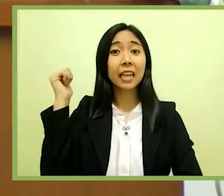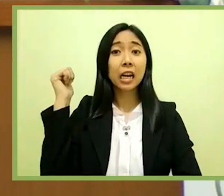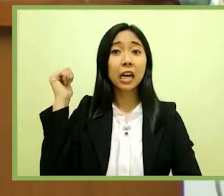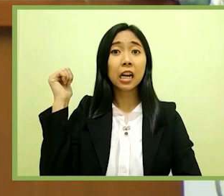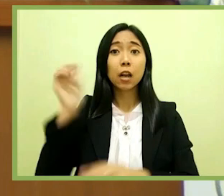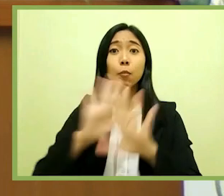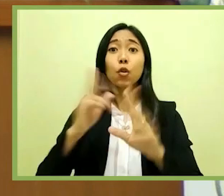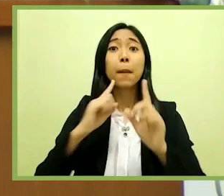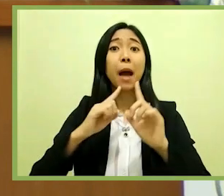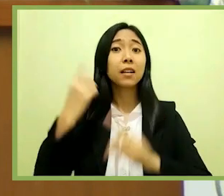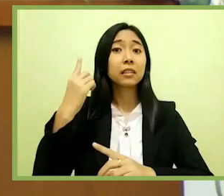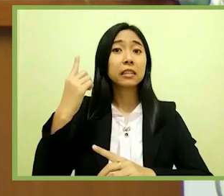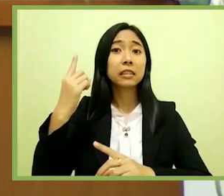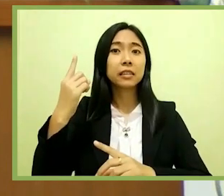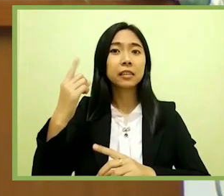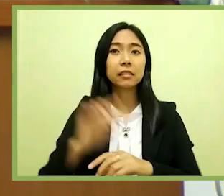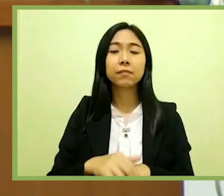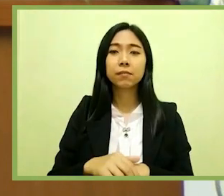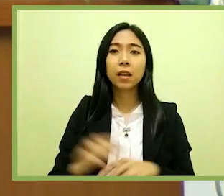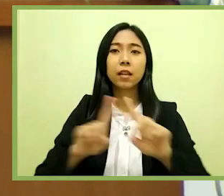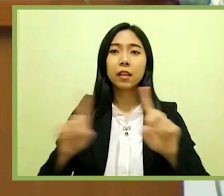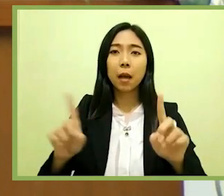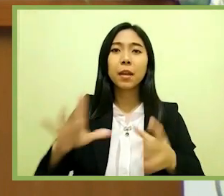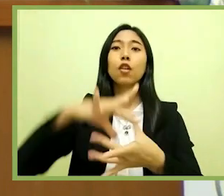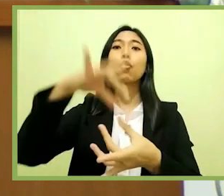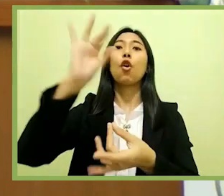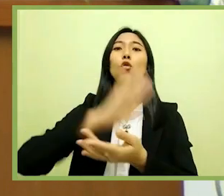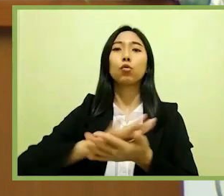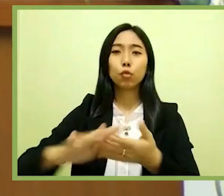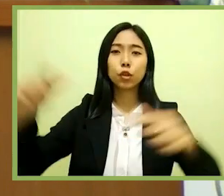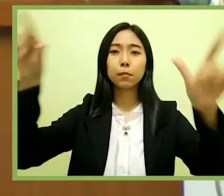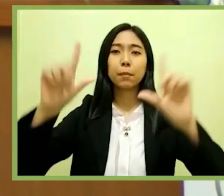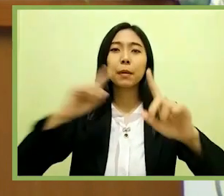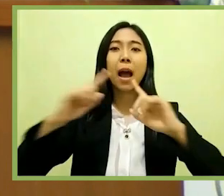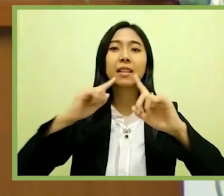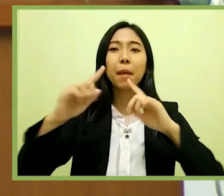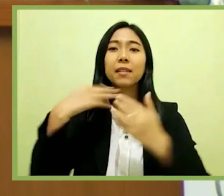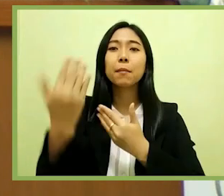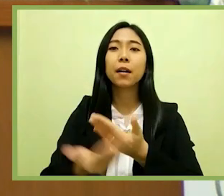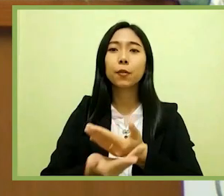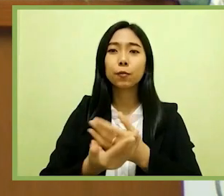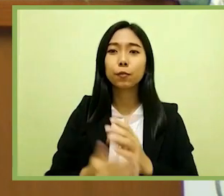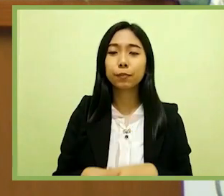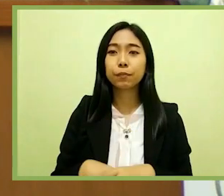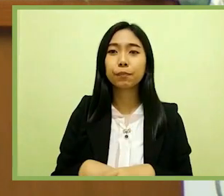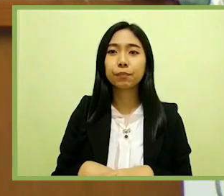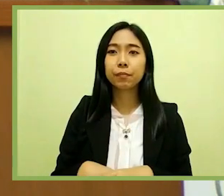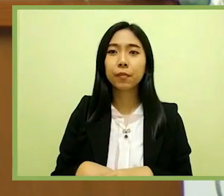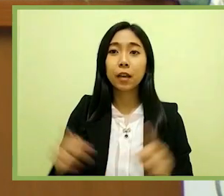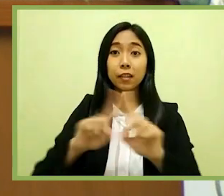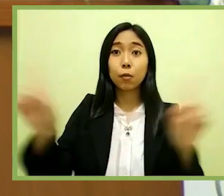seperti yang diberikan oleh Roh itu kepada mereka untuk mengatakannya. Di luar